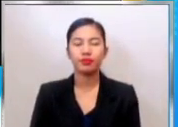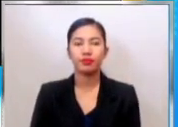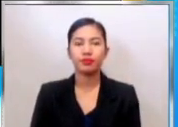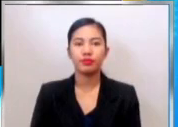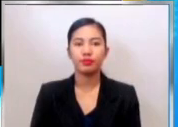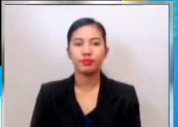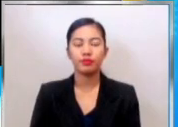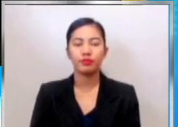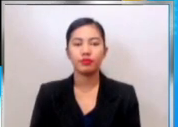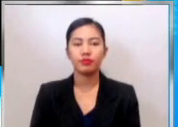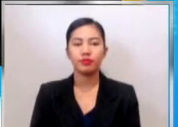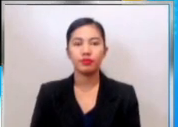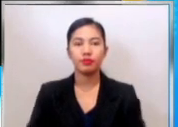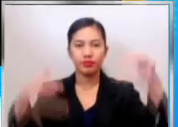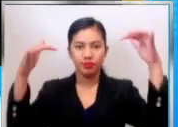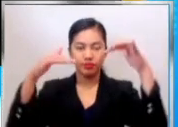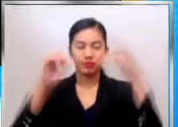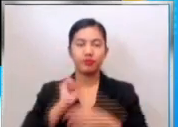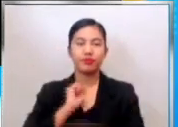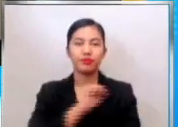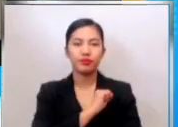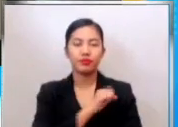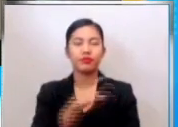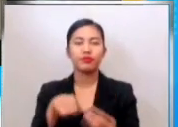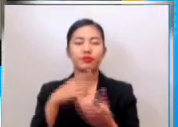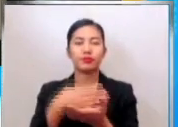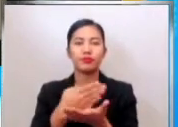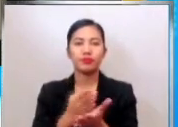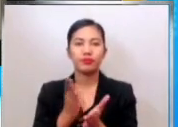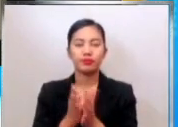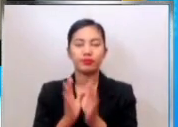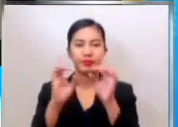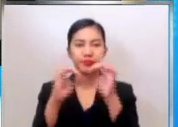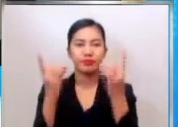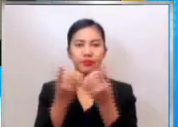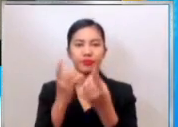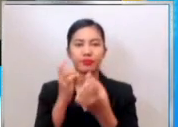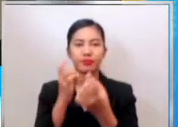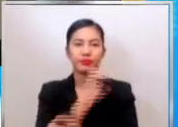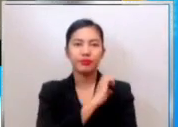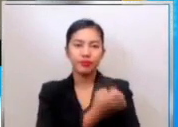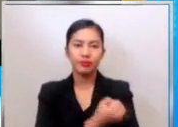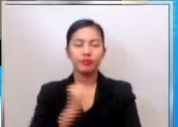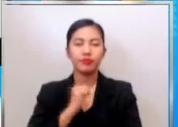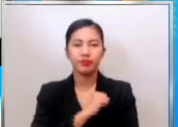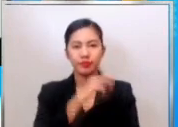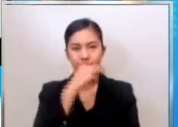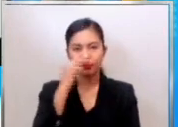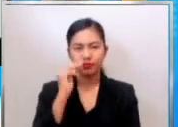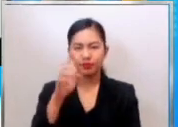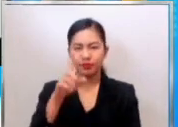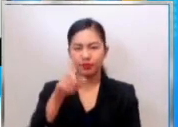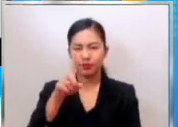Sa pagdinig ng Senado sa budget ng Department of Energy, kinwestiyon ni Senador Manny Pacquiao kung bakit merong dalawang operator ang